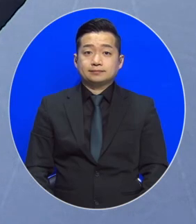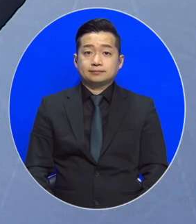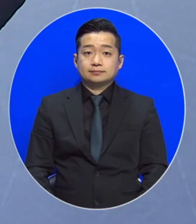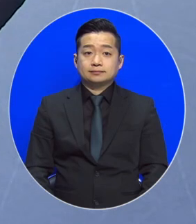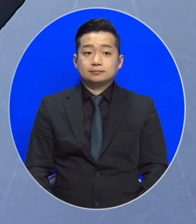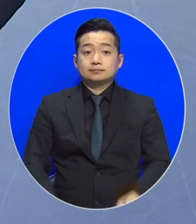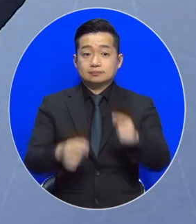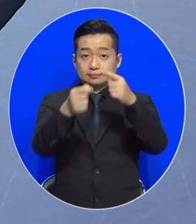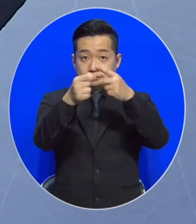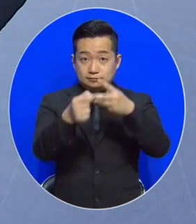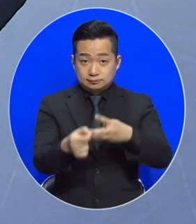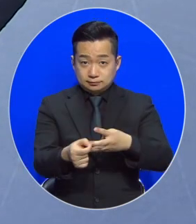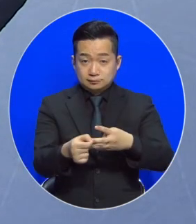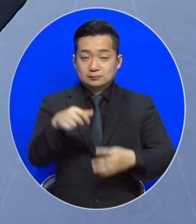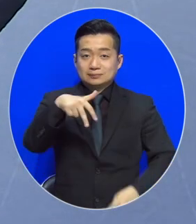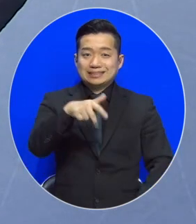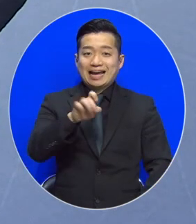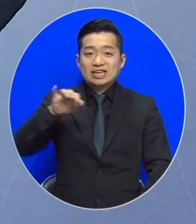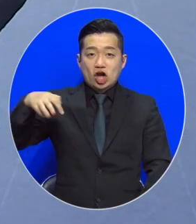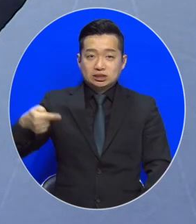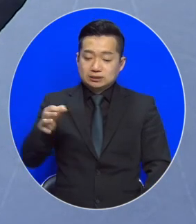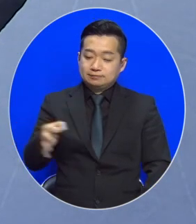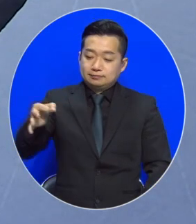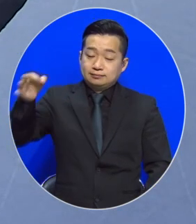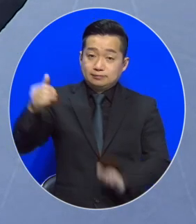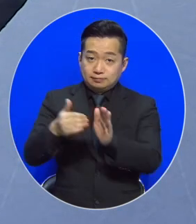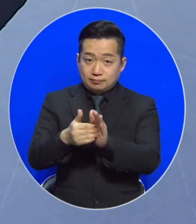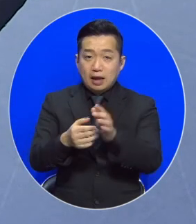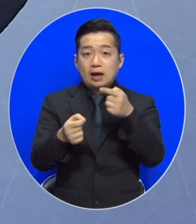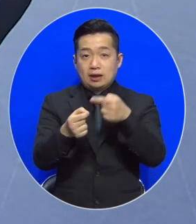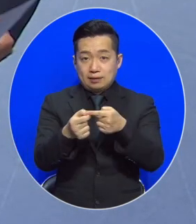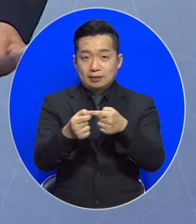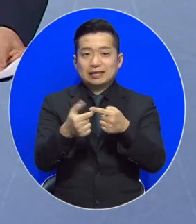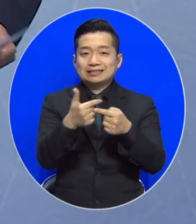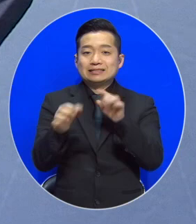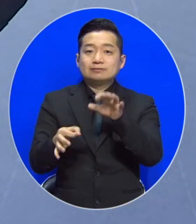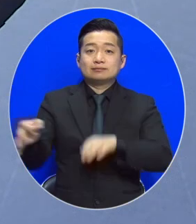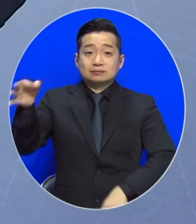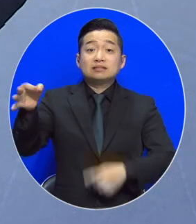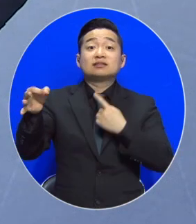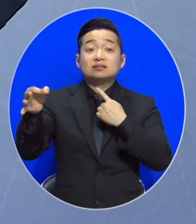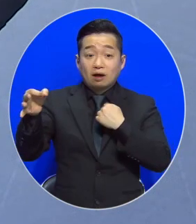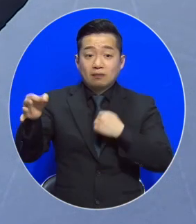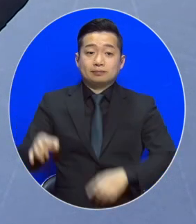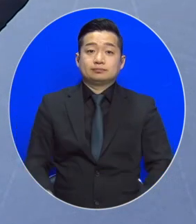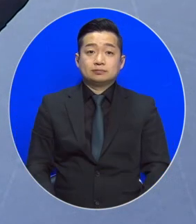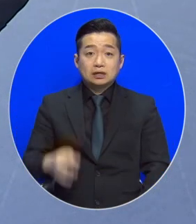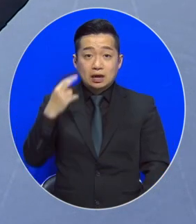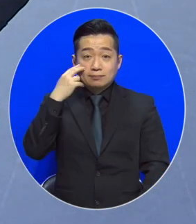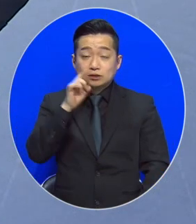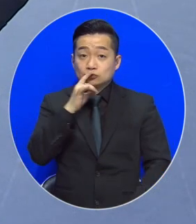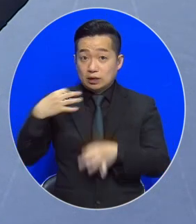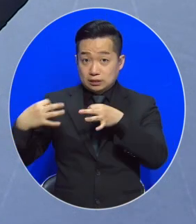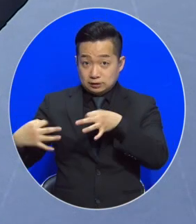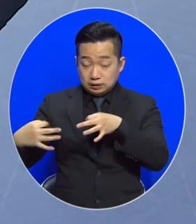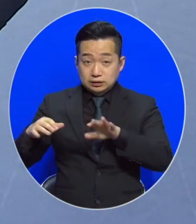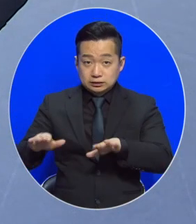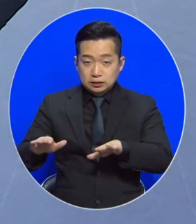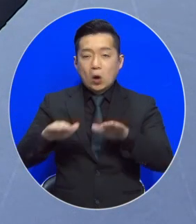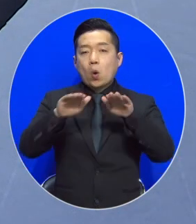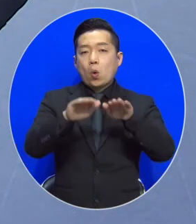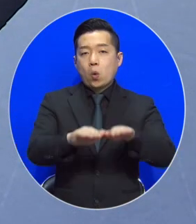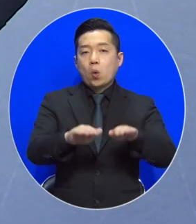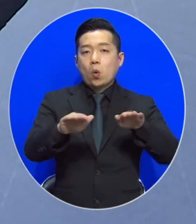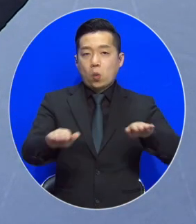내 차례 연속 자이언트 스텝에 한 차례 빅스텝을 밟으면서 금리를 대폭적으로 인상해 온 미연준이 일단